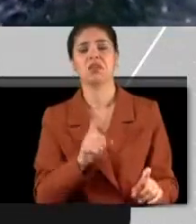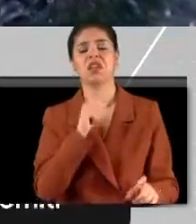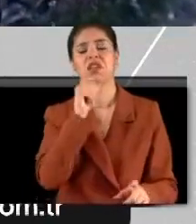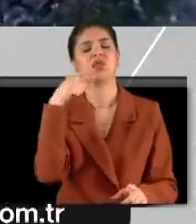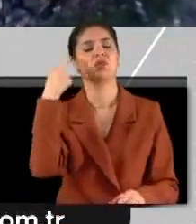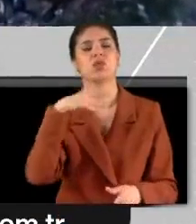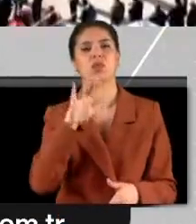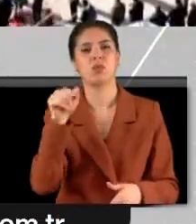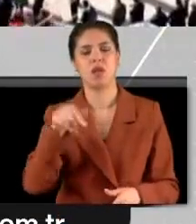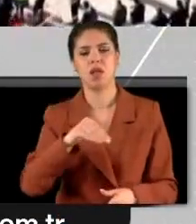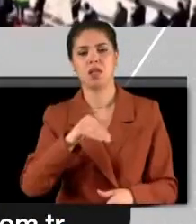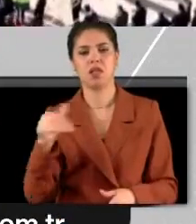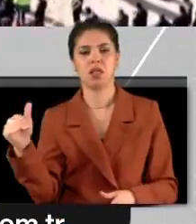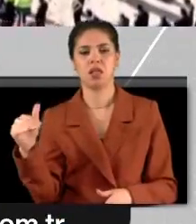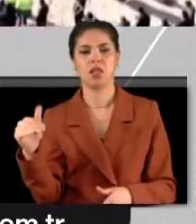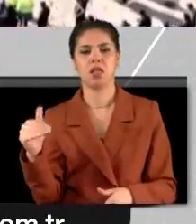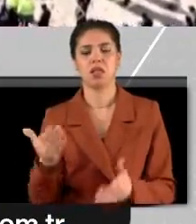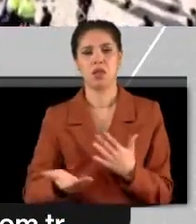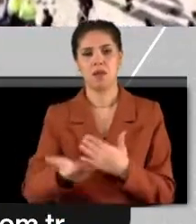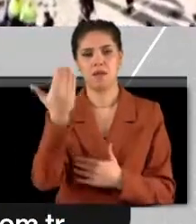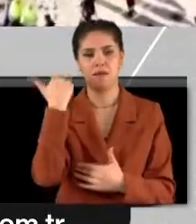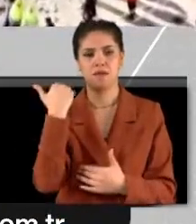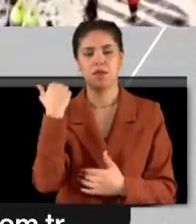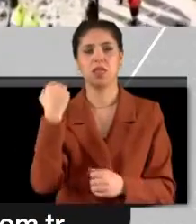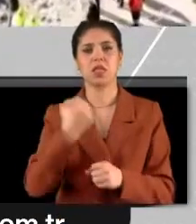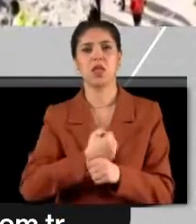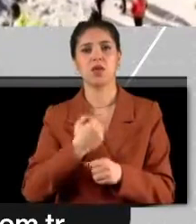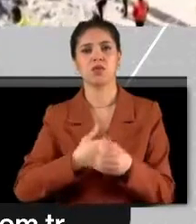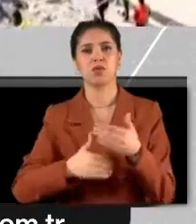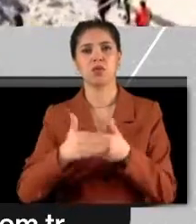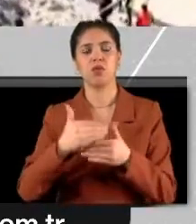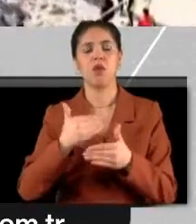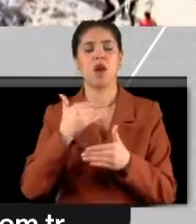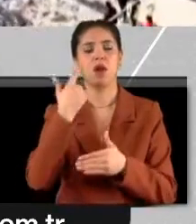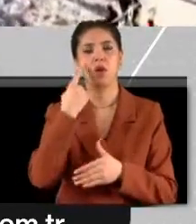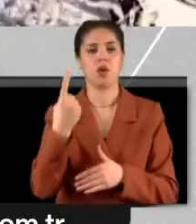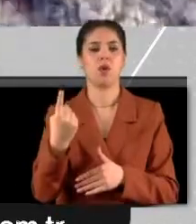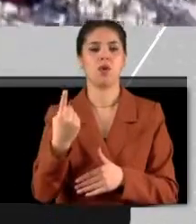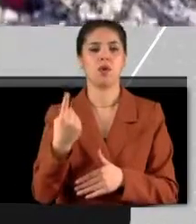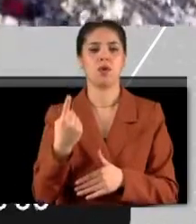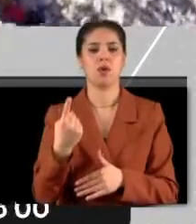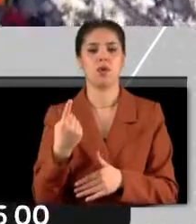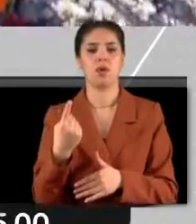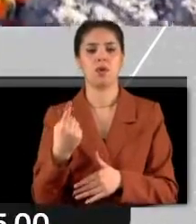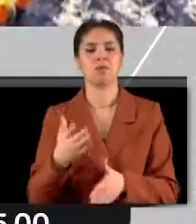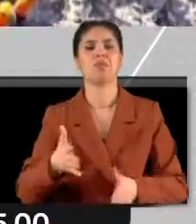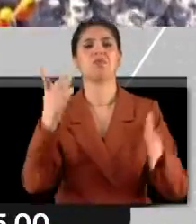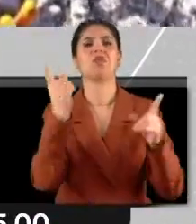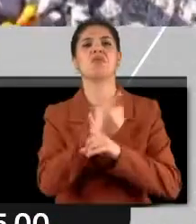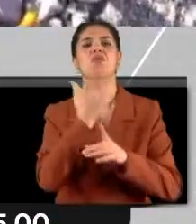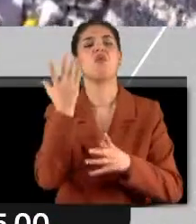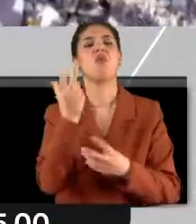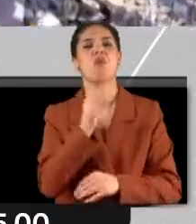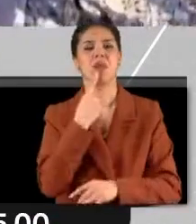gelmedi. Çünkü alt katımız daha önceden taş duvardı. Taş duvar olduğu için olsa bile diyorduk, yani binaya bir şey olmaz